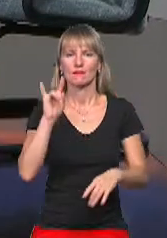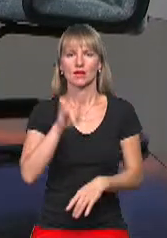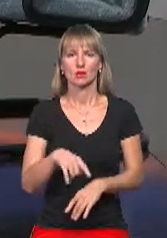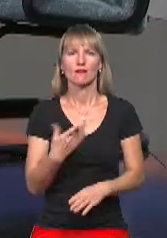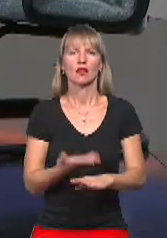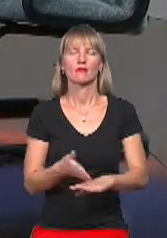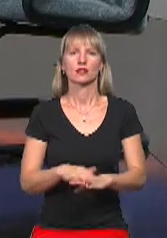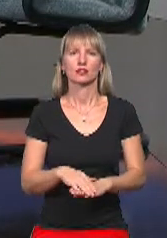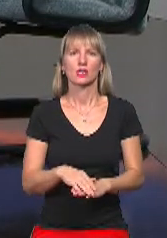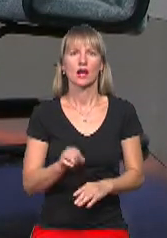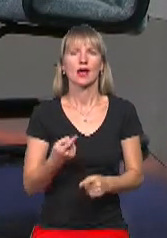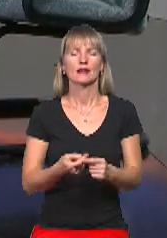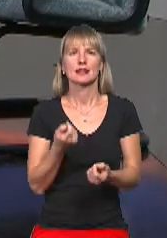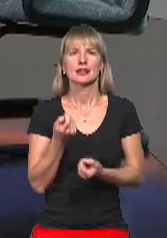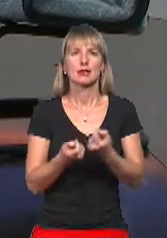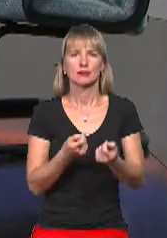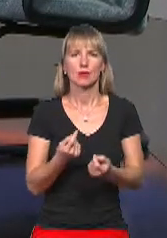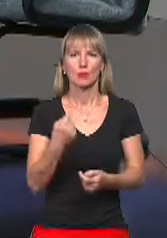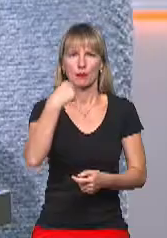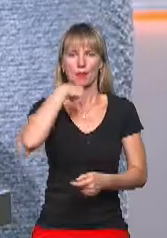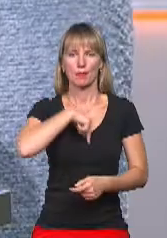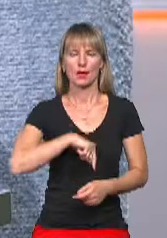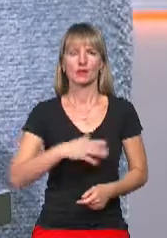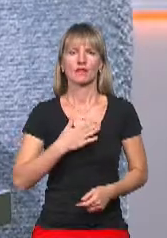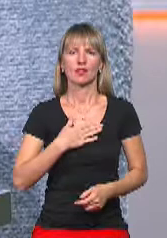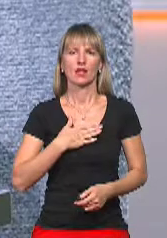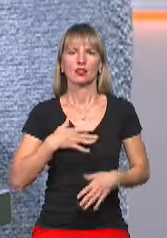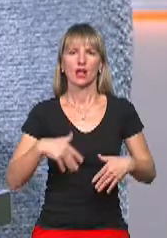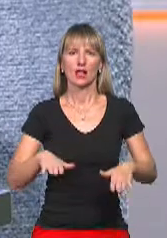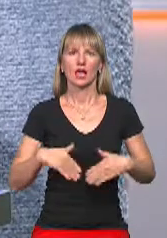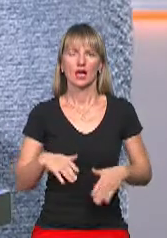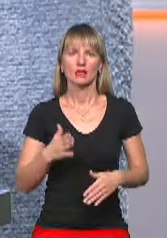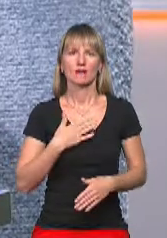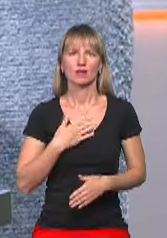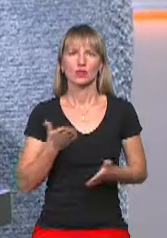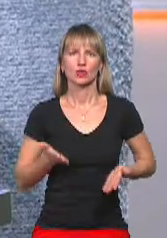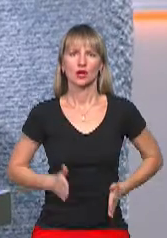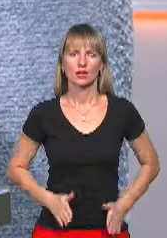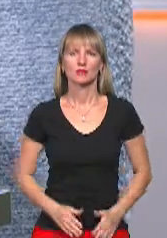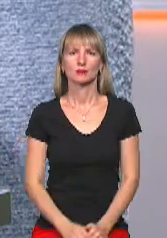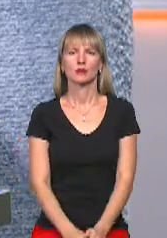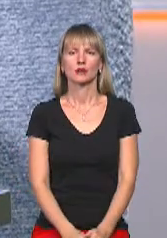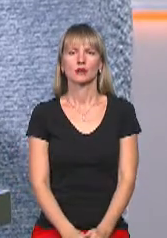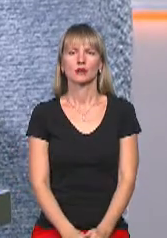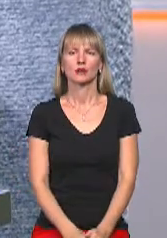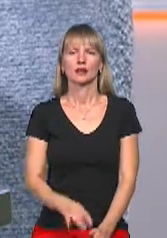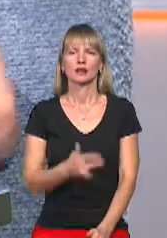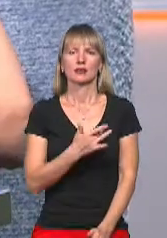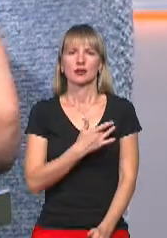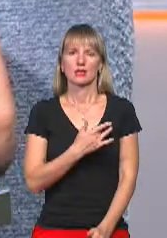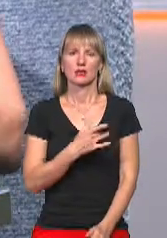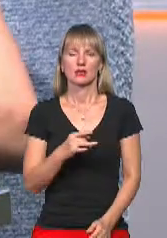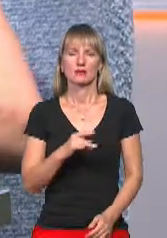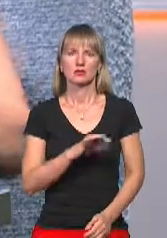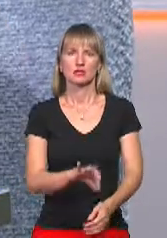він важкий. А цей дуже дрібний, і він попадає в наші легені, в наш організм. Одразу, так. І серцево-судинні